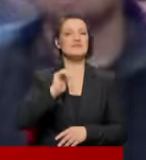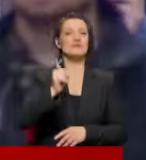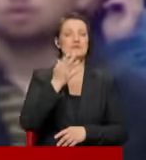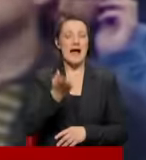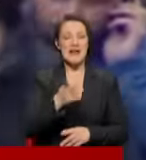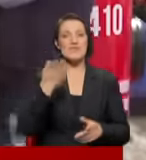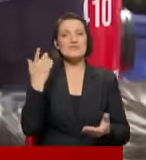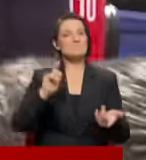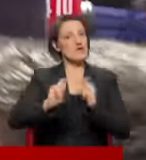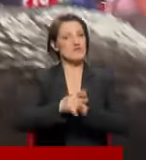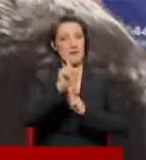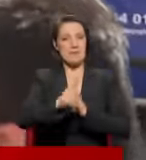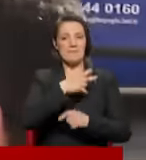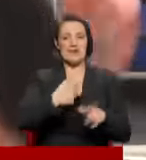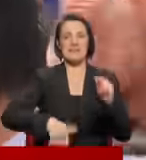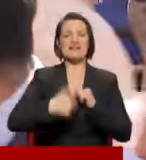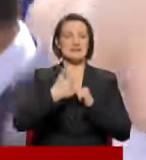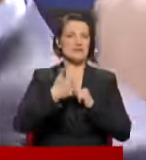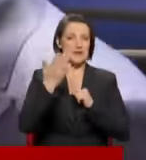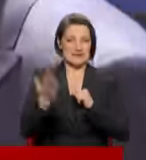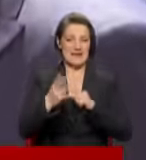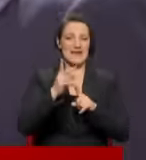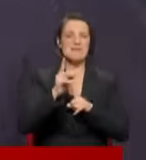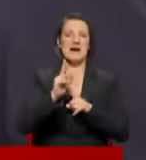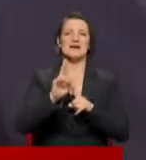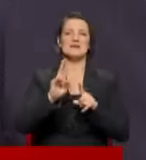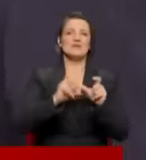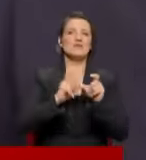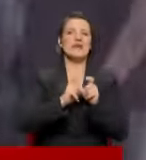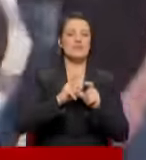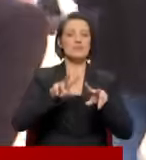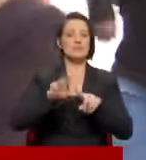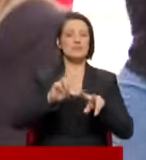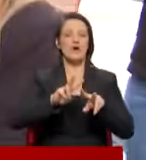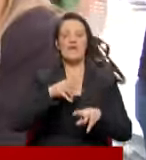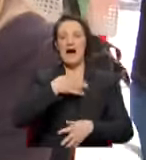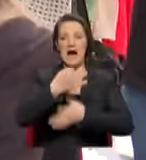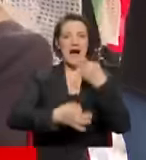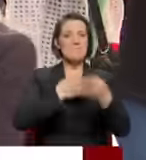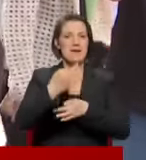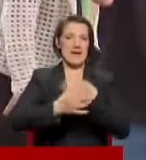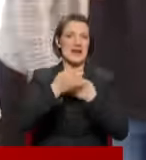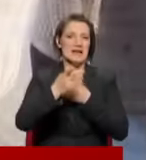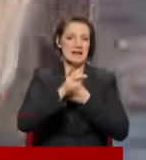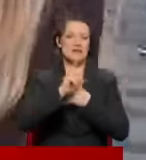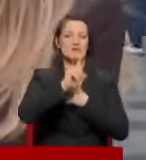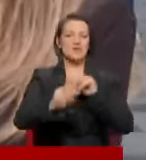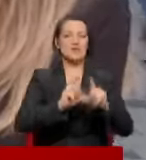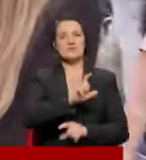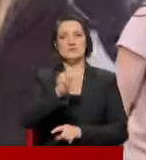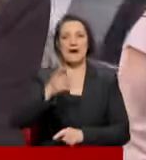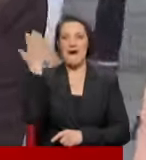Çehresi değişecek mi? Beyoğlu Belediye Başkanı İnan Güney, NAV Haber'in sorularına yanıt verdi. Bu tabela kirliliği beni de rahatsız ediyor.